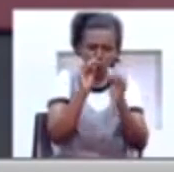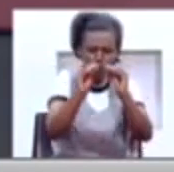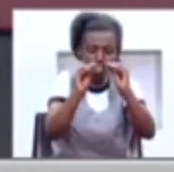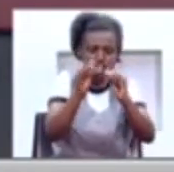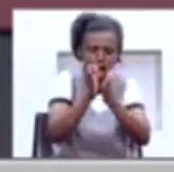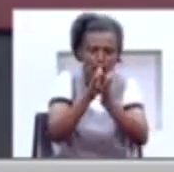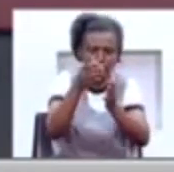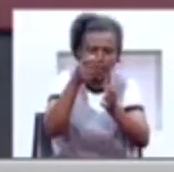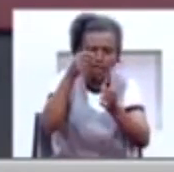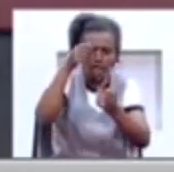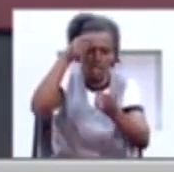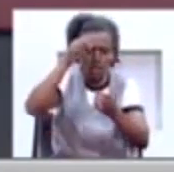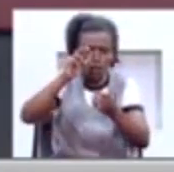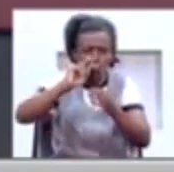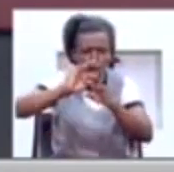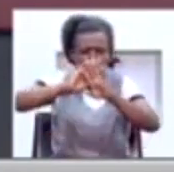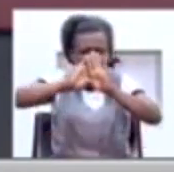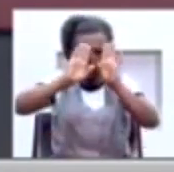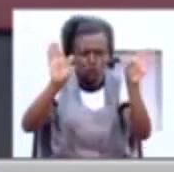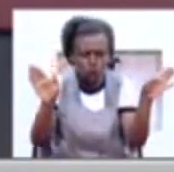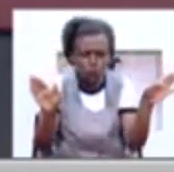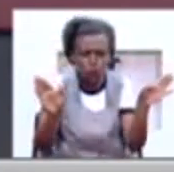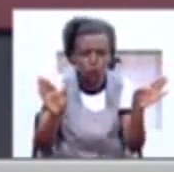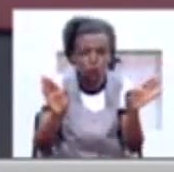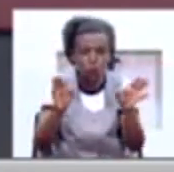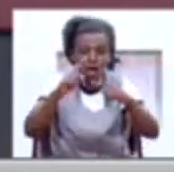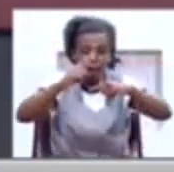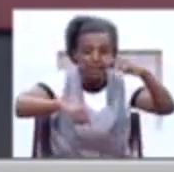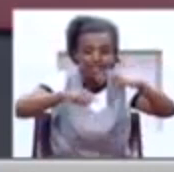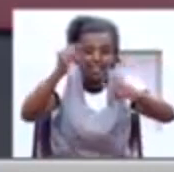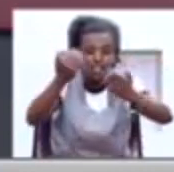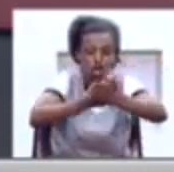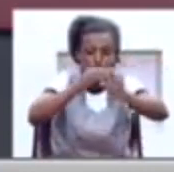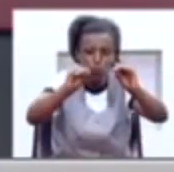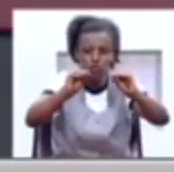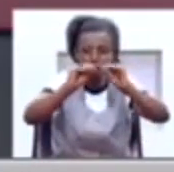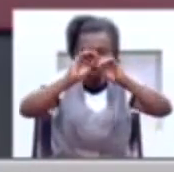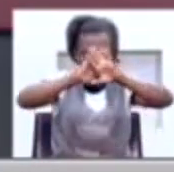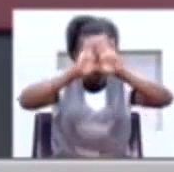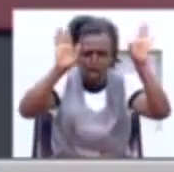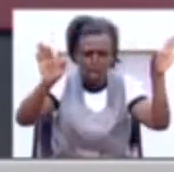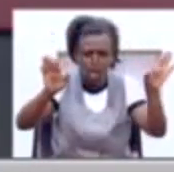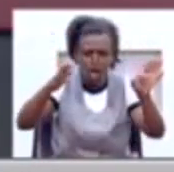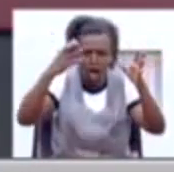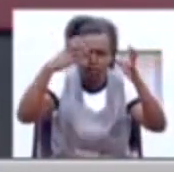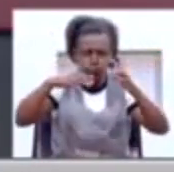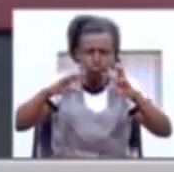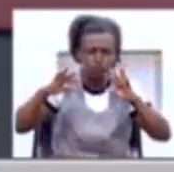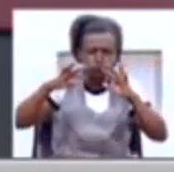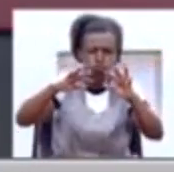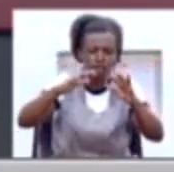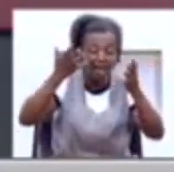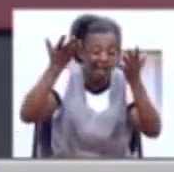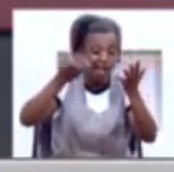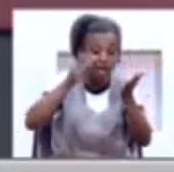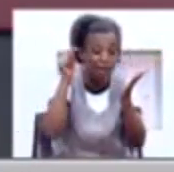no kujijura rubanda nyamwishi politiki nshya igamije mbere na mbere kwigisha no kujijura rubanda nyamwishi aha